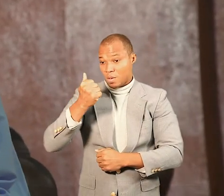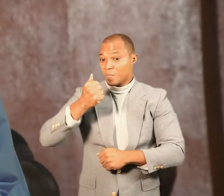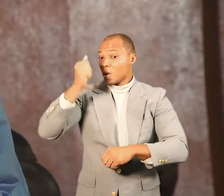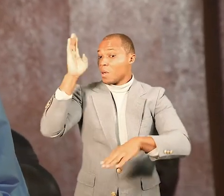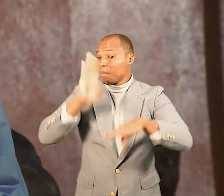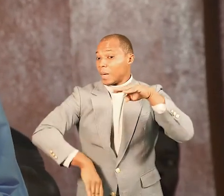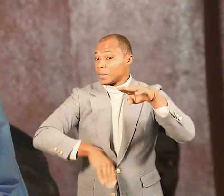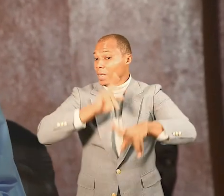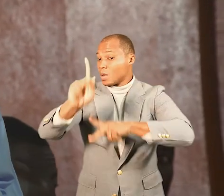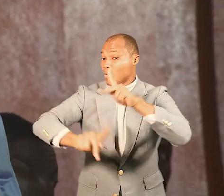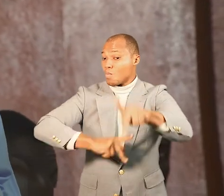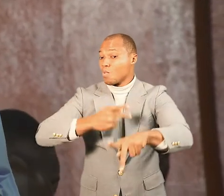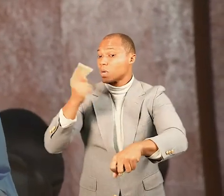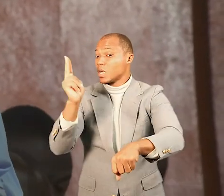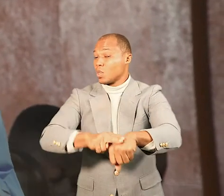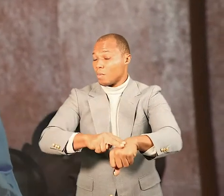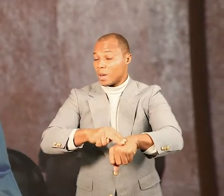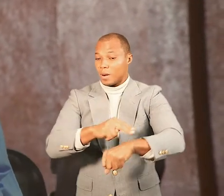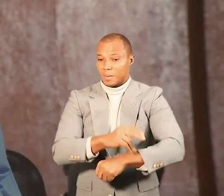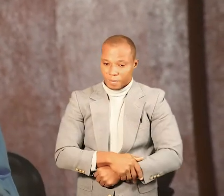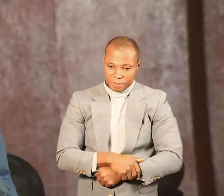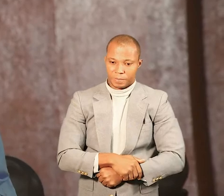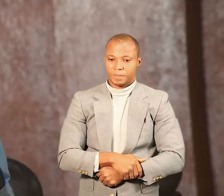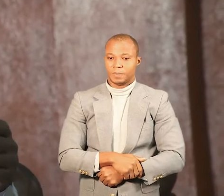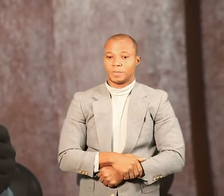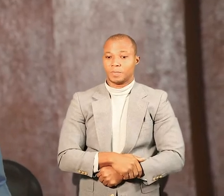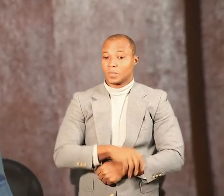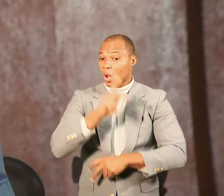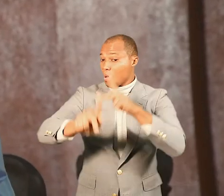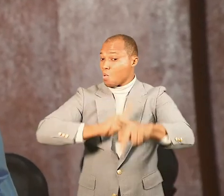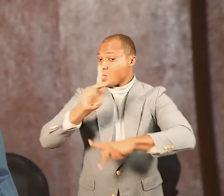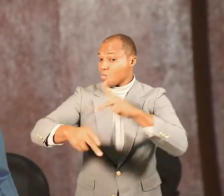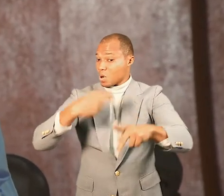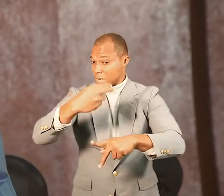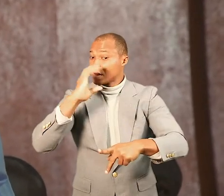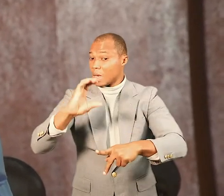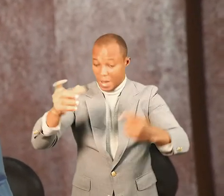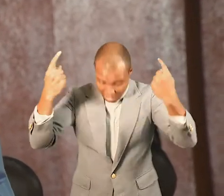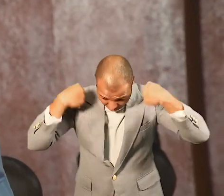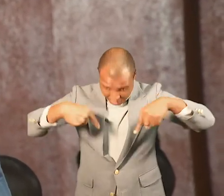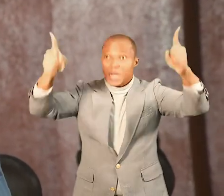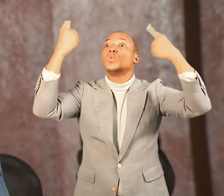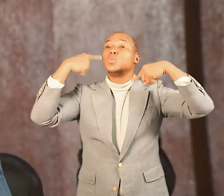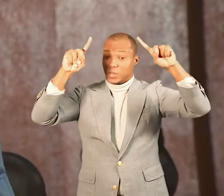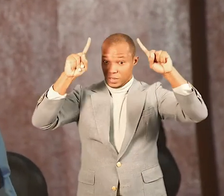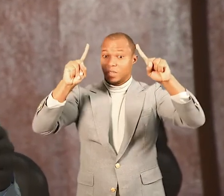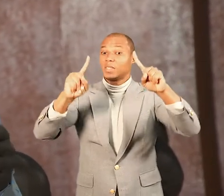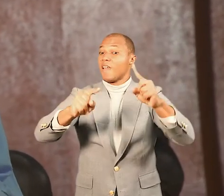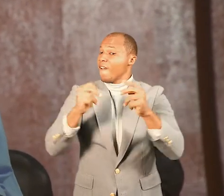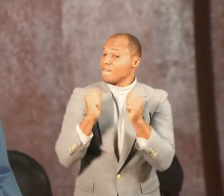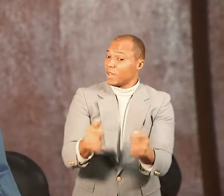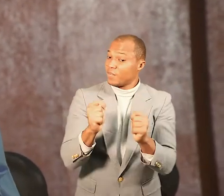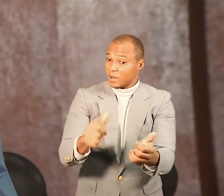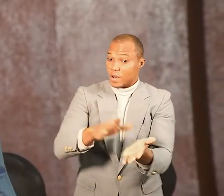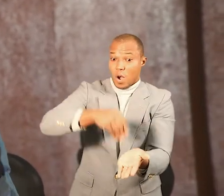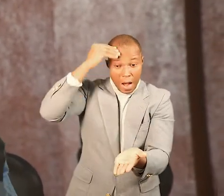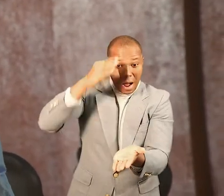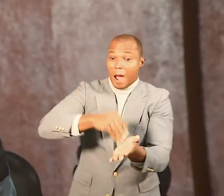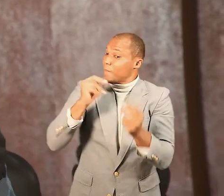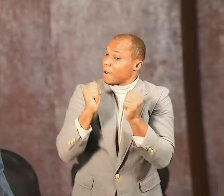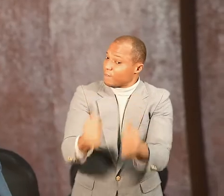excusez-moi, pour nous-mêmes qui normal, certaines fois, comme ça, ils arrivent plus vite. Dans l'apprentissage, ils arrivent plus vite, ils adaptent plus vite,